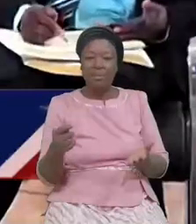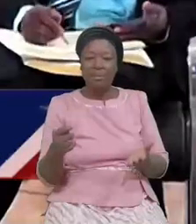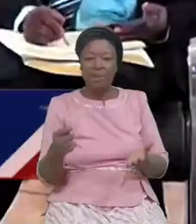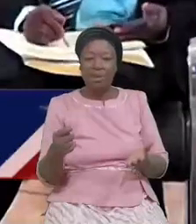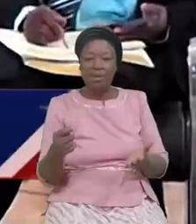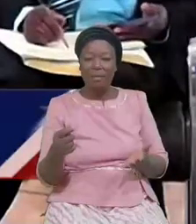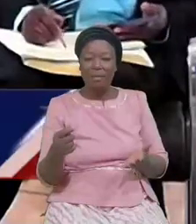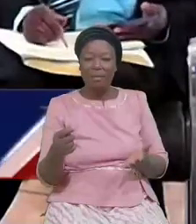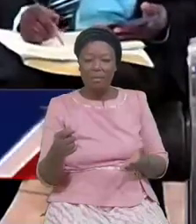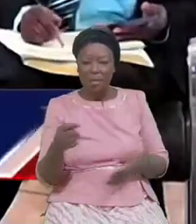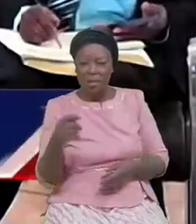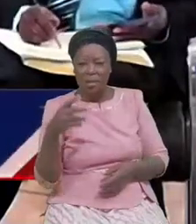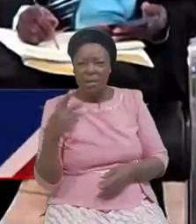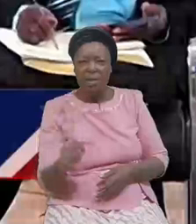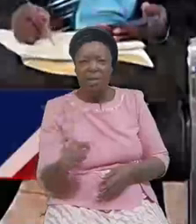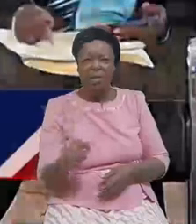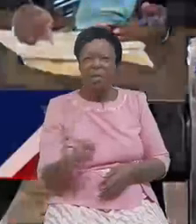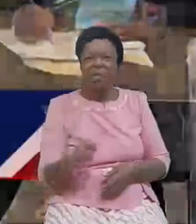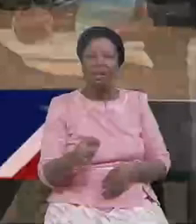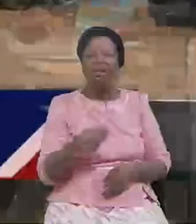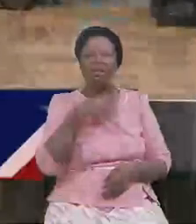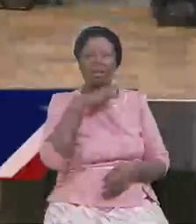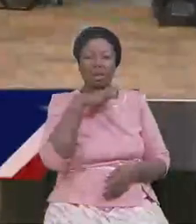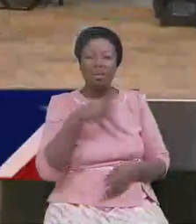Mais ils oubliaient bientôt ses œuvres.